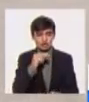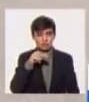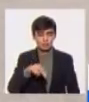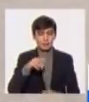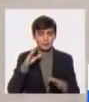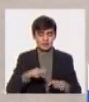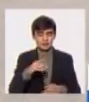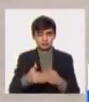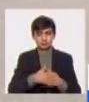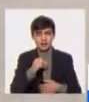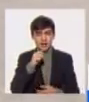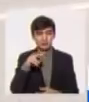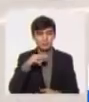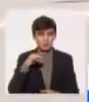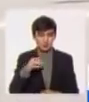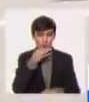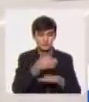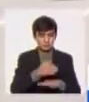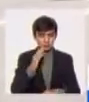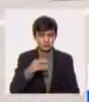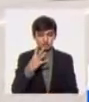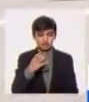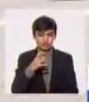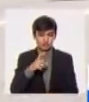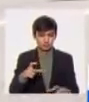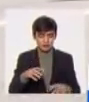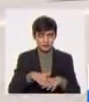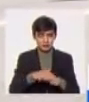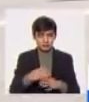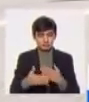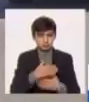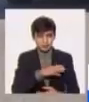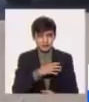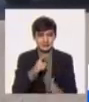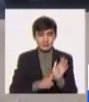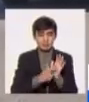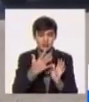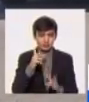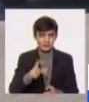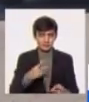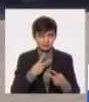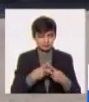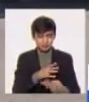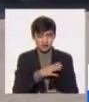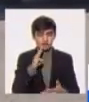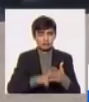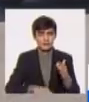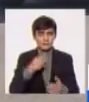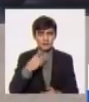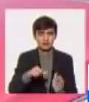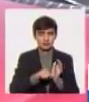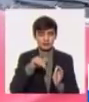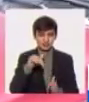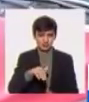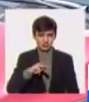к административной ответственности привлекли 400 граждан, а 75 арестовали. Также штрафы в размере